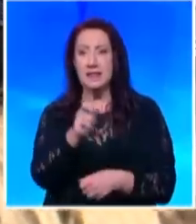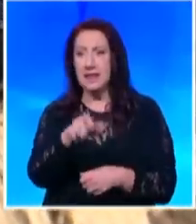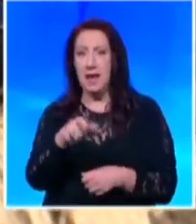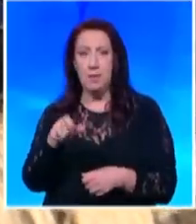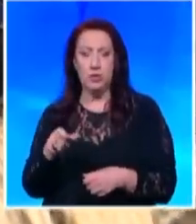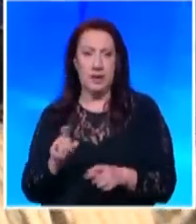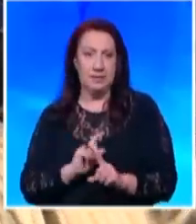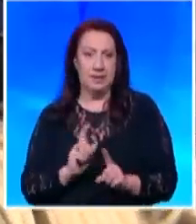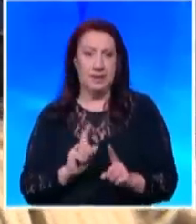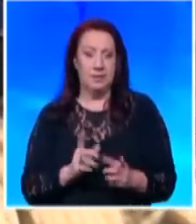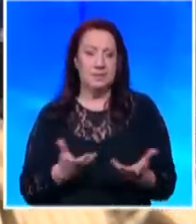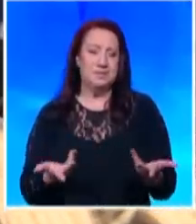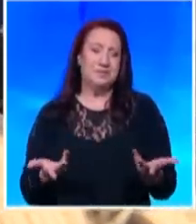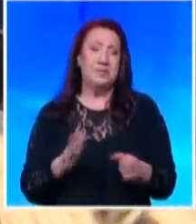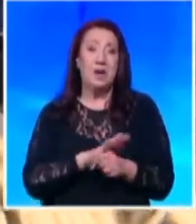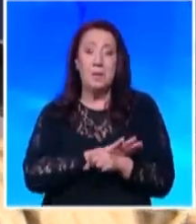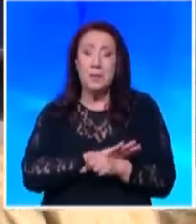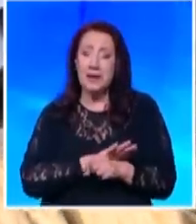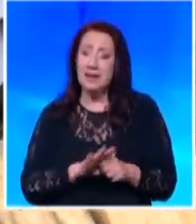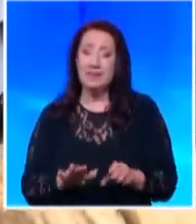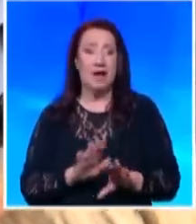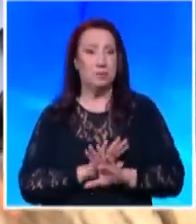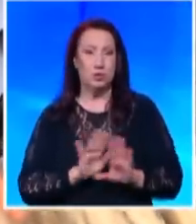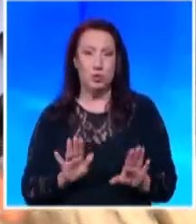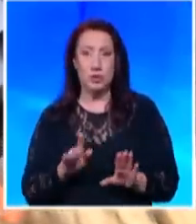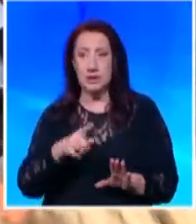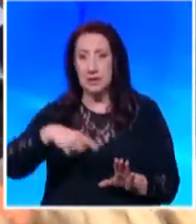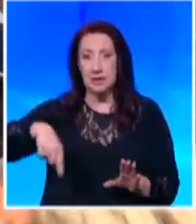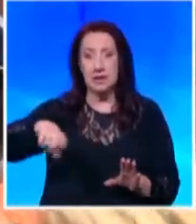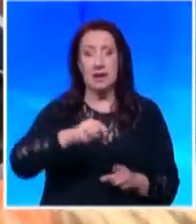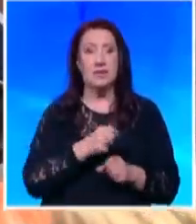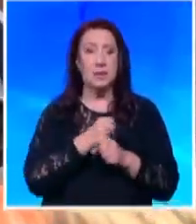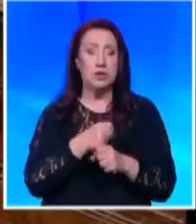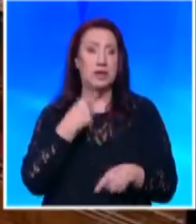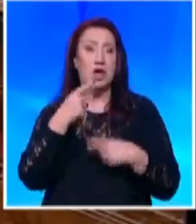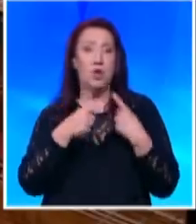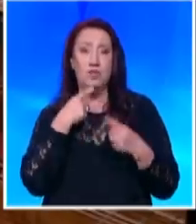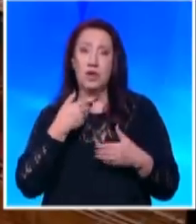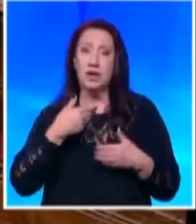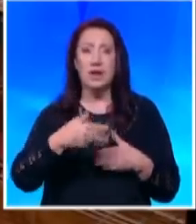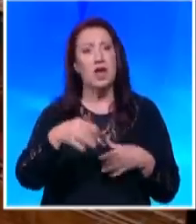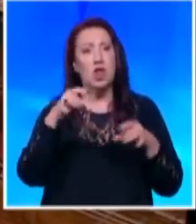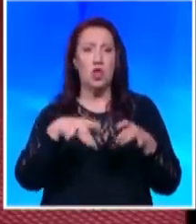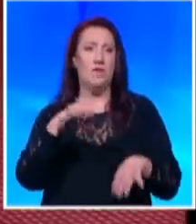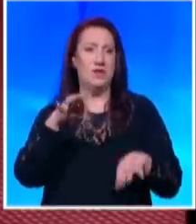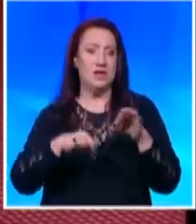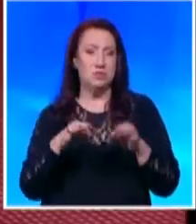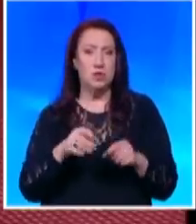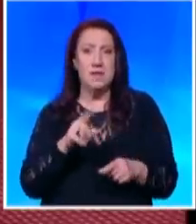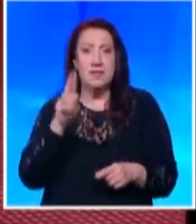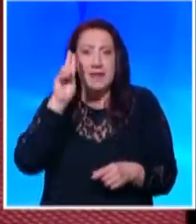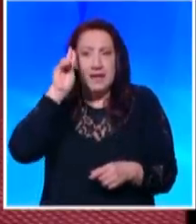абсурдно народни представители да говорят за нови избори, без да са изпълнили поне част от ангажиментите към